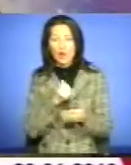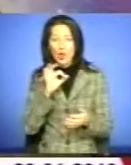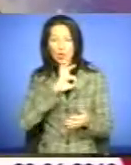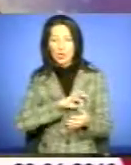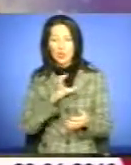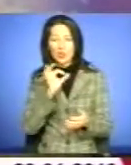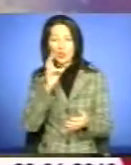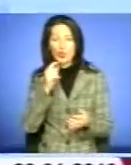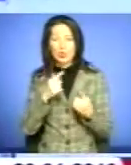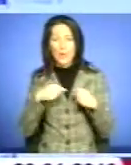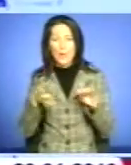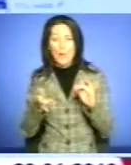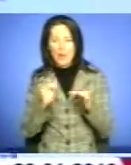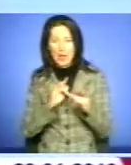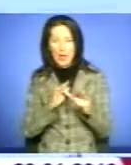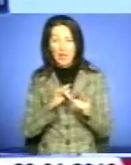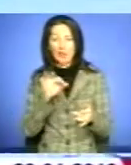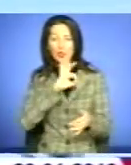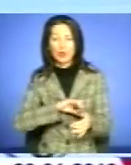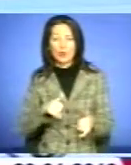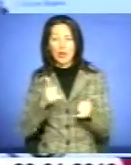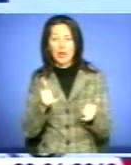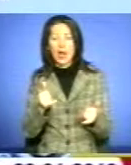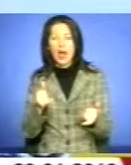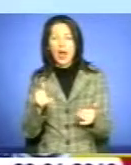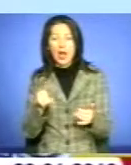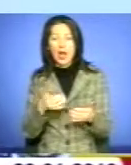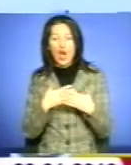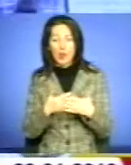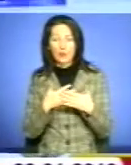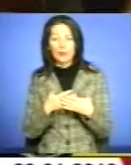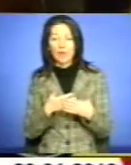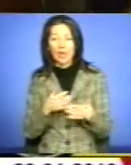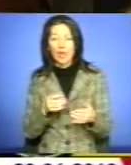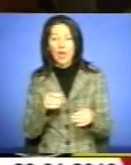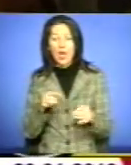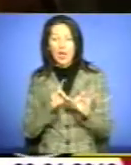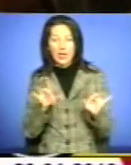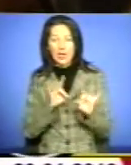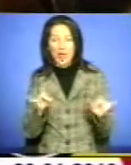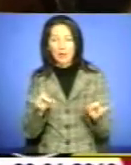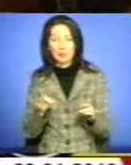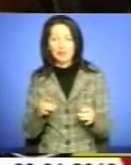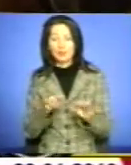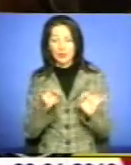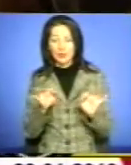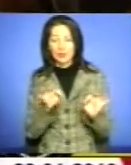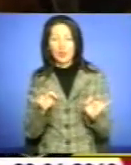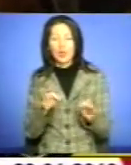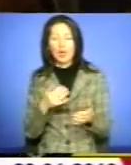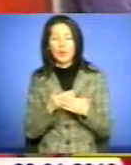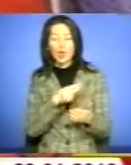для громадського лобізму, реклами чи прибутку – досвідом ділилися твітеряни. Наприклад, художниця зі Львова Ольга